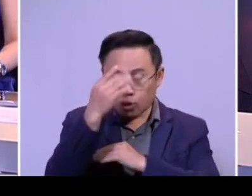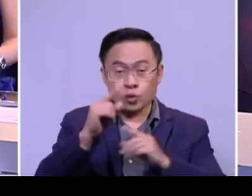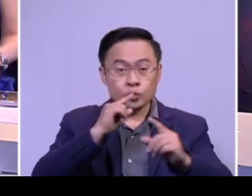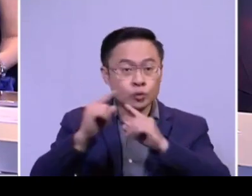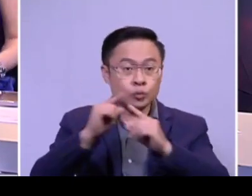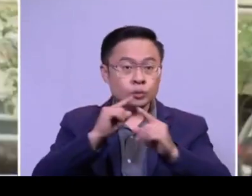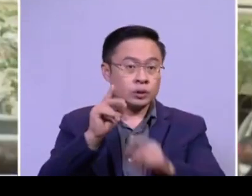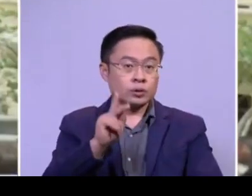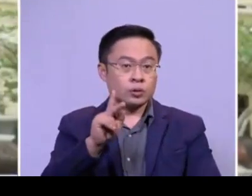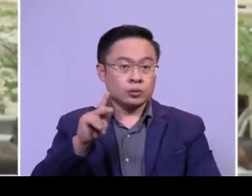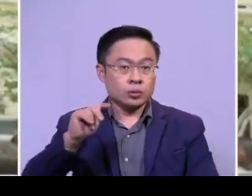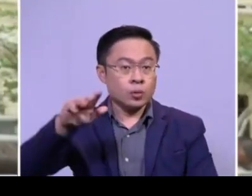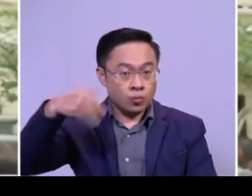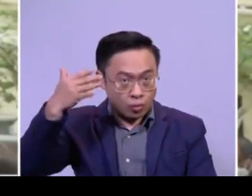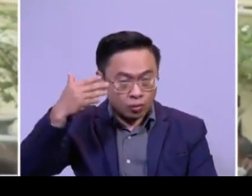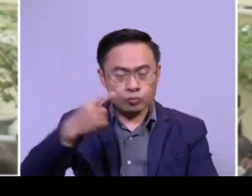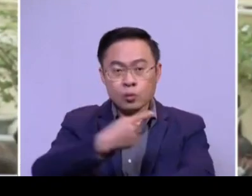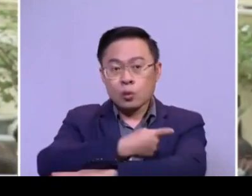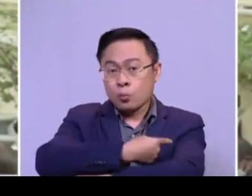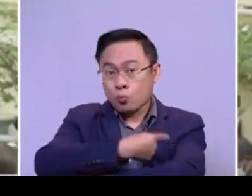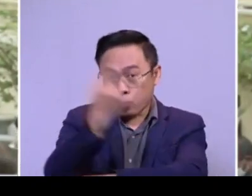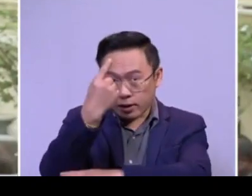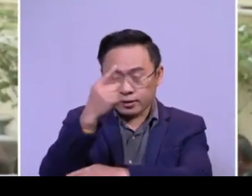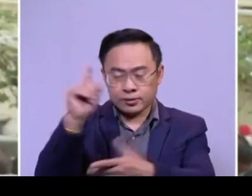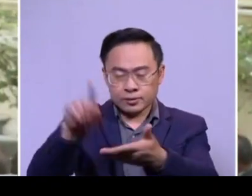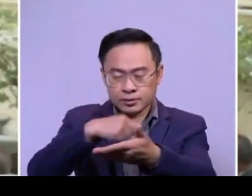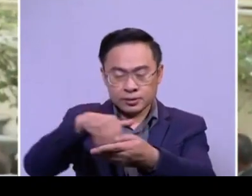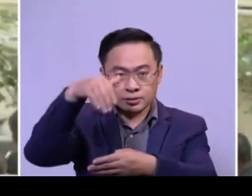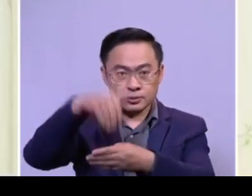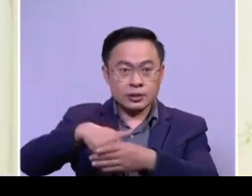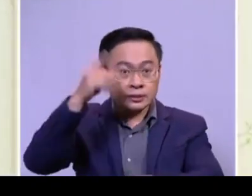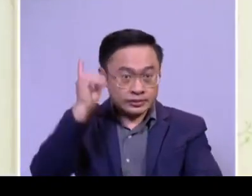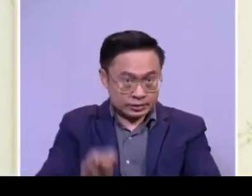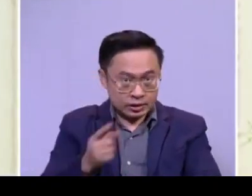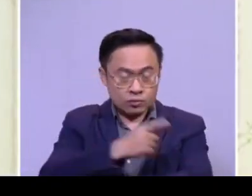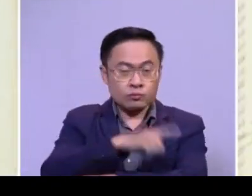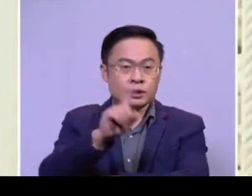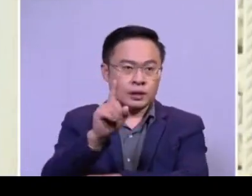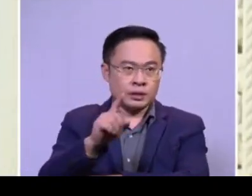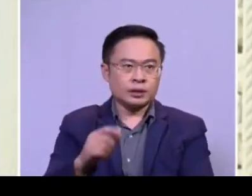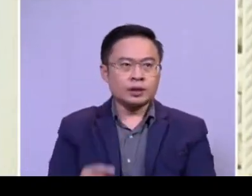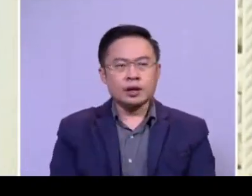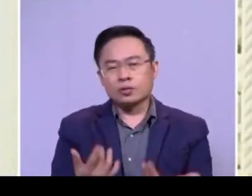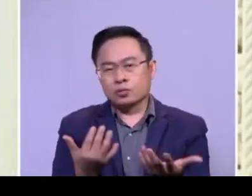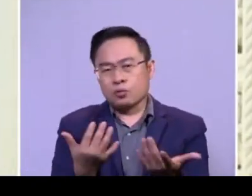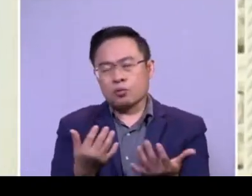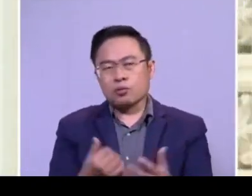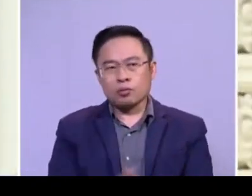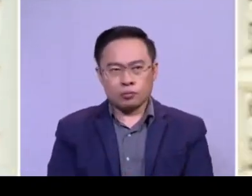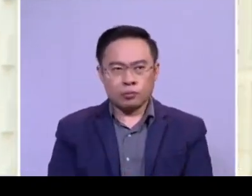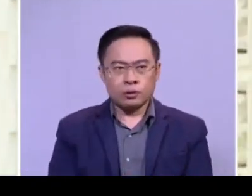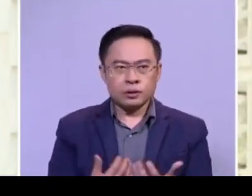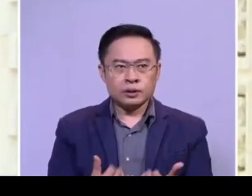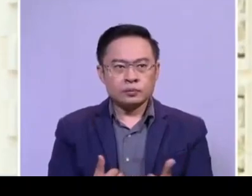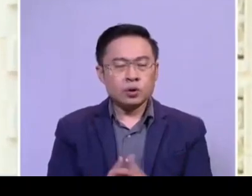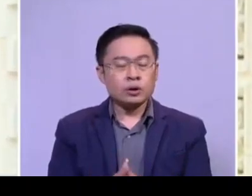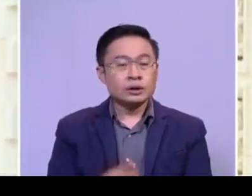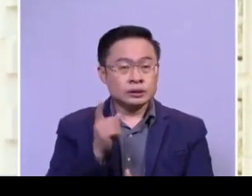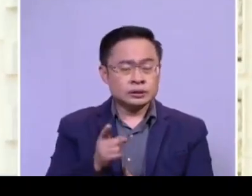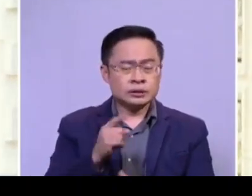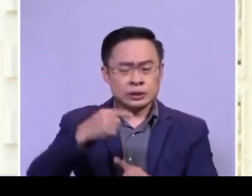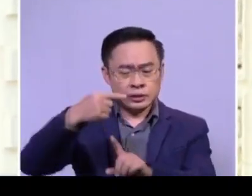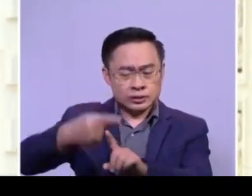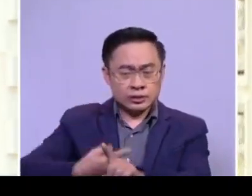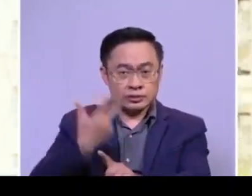หารือกับกกตนะคะเรื่องของกรอบวันเลือกตั้งดังนั้นแน่นอนว่ามันใกล้จะมาถึงแล้วคุณธีรวัฒน์คุณผู้ชมคะเพราะว่าหมดอำนาจจริงๆ